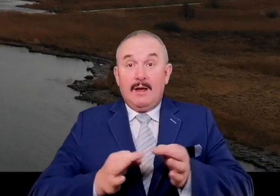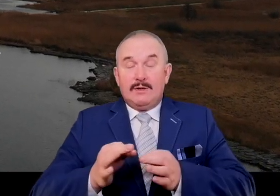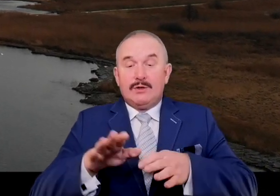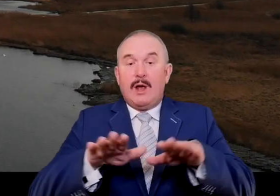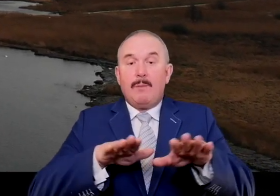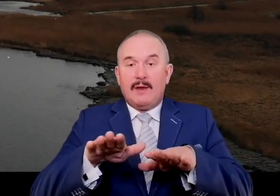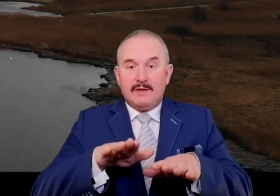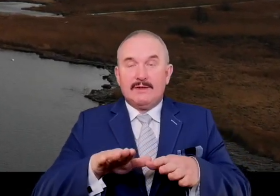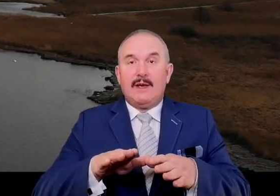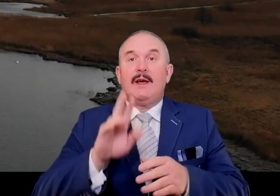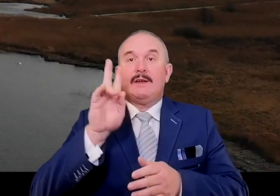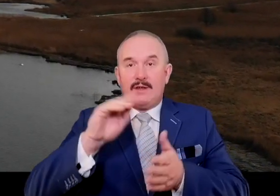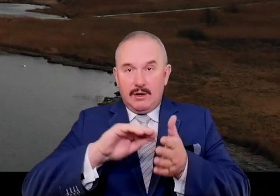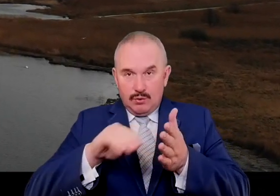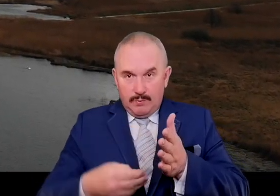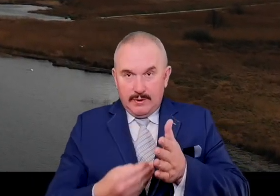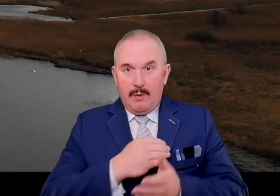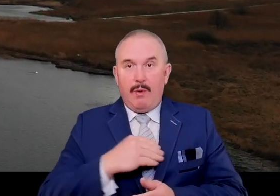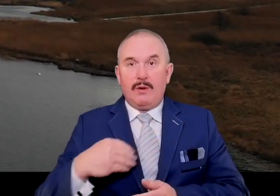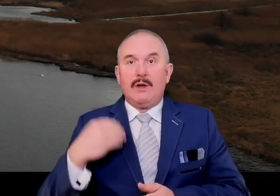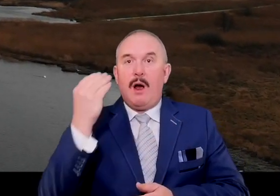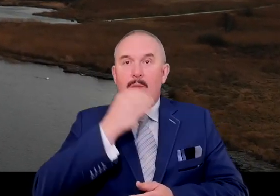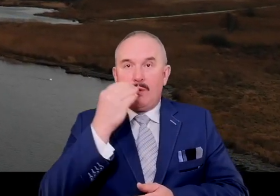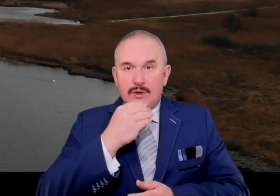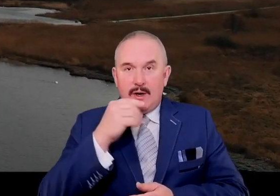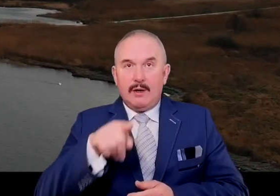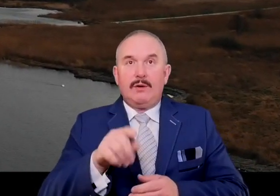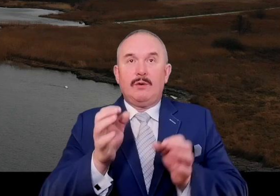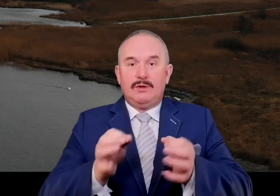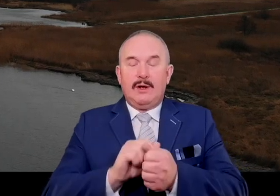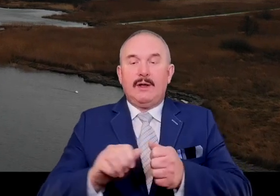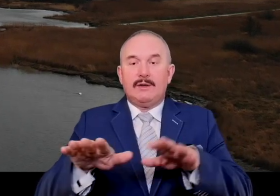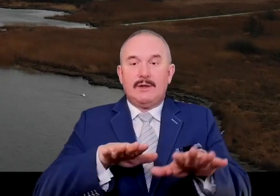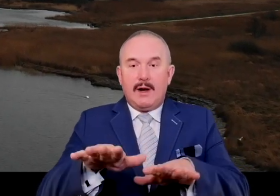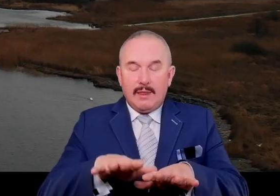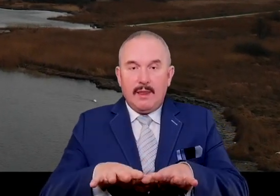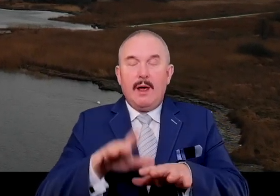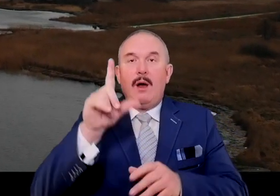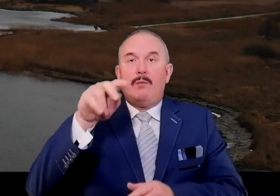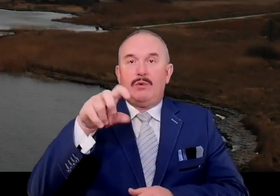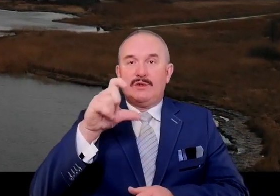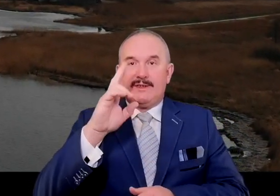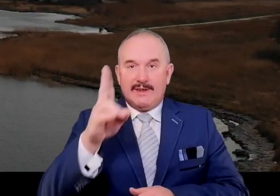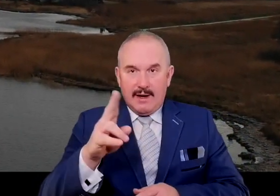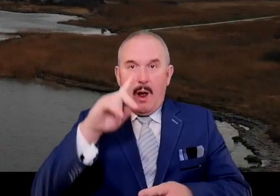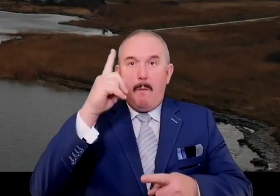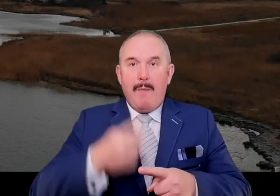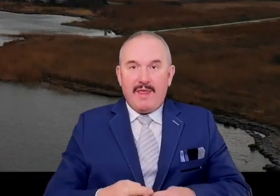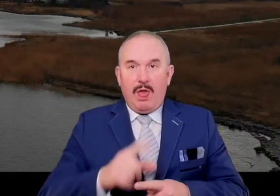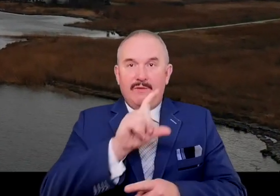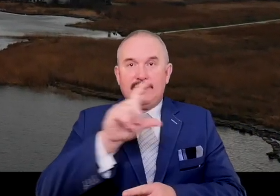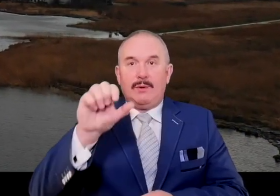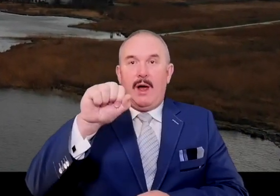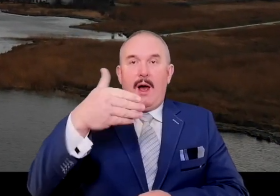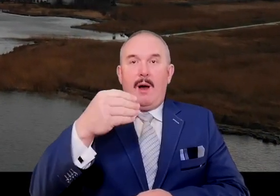Historyczne miejsce zaślubin Polski z morzem to dzisiaj tak naprawdę teren puckich zakładów metalowych